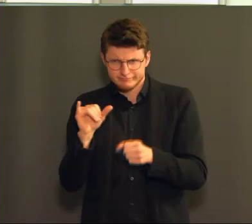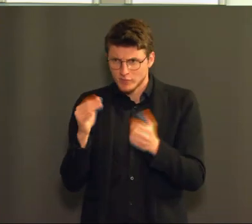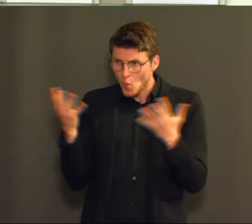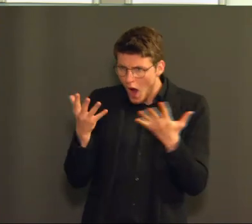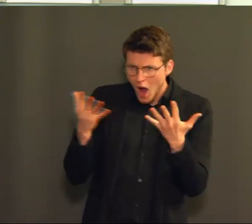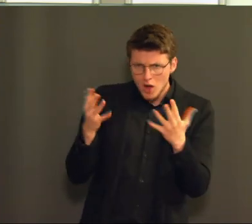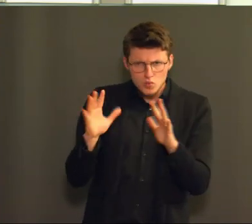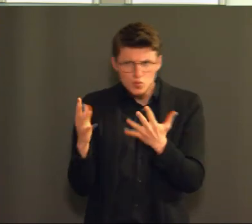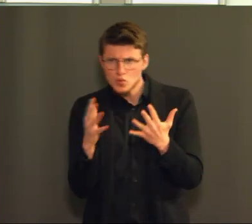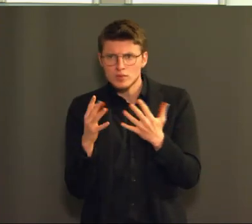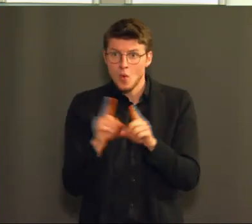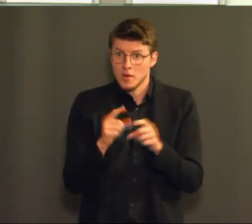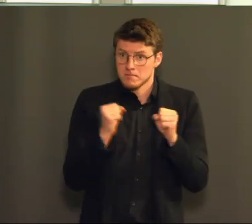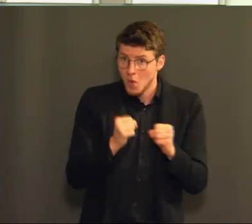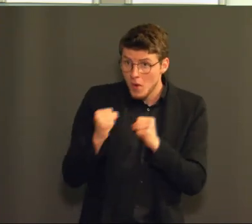het werk voordoen.